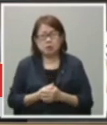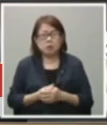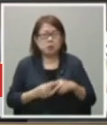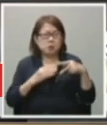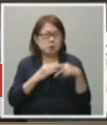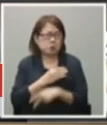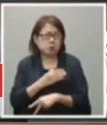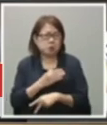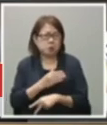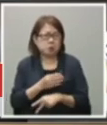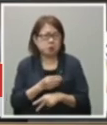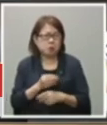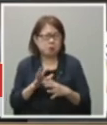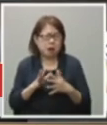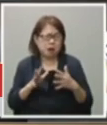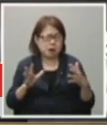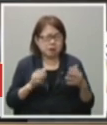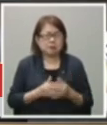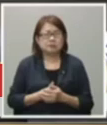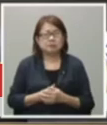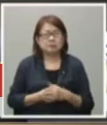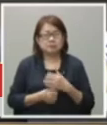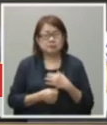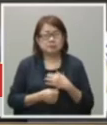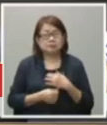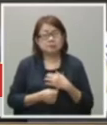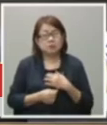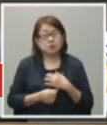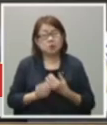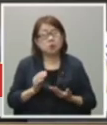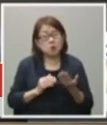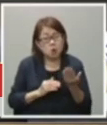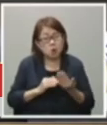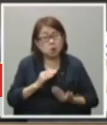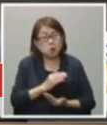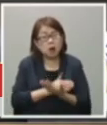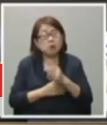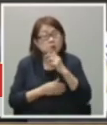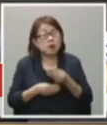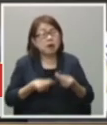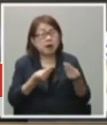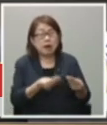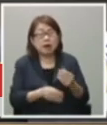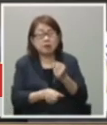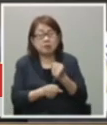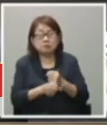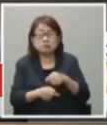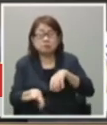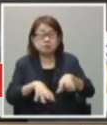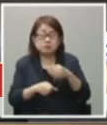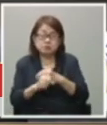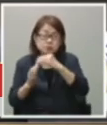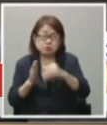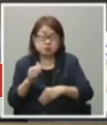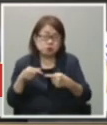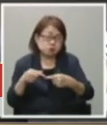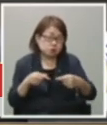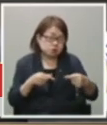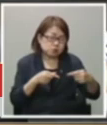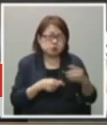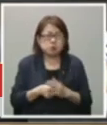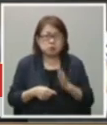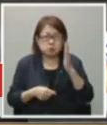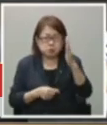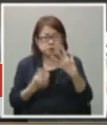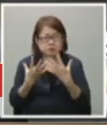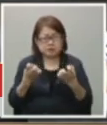ตเฟื่องฟูผมขอโอกาสว่าหากปล่อยให้ท่านบริหารราชการแผ่นดินต่อไปจะทำให้เกิดความเสีย